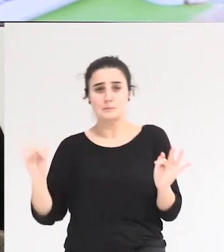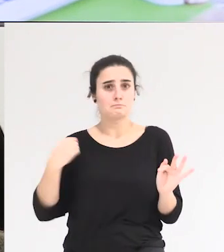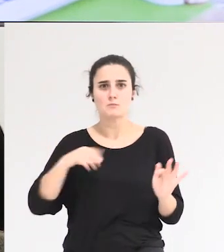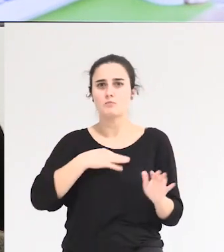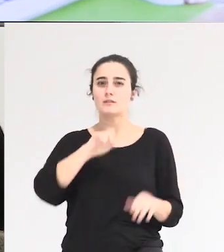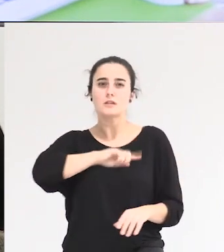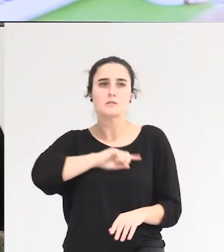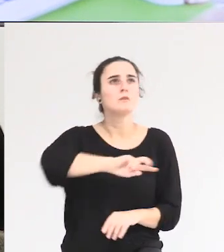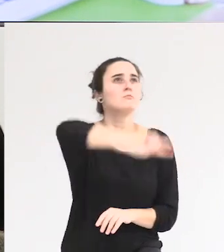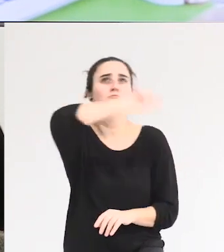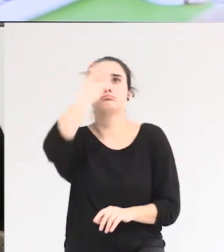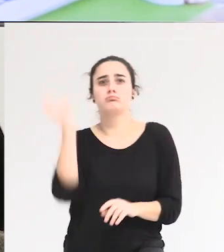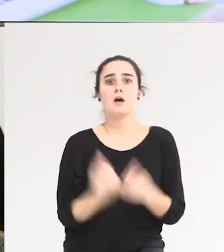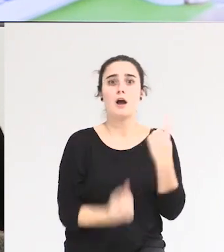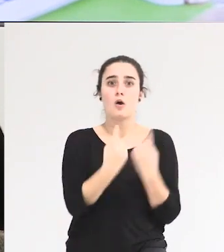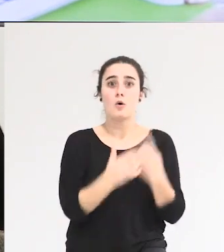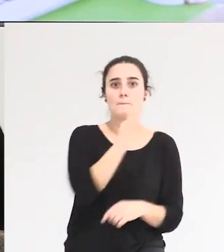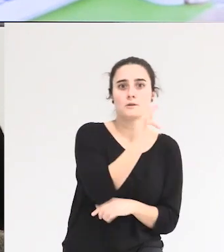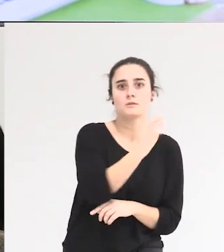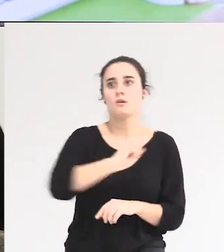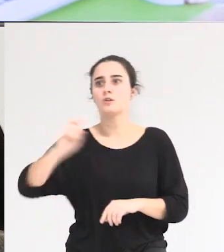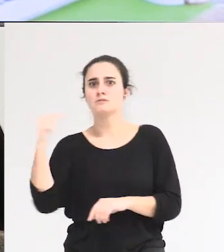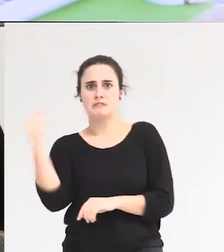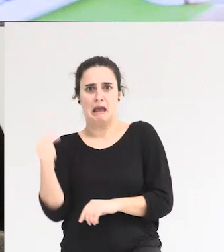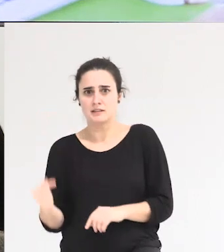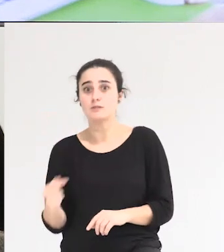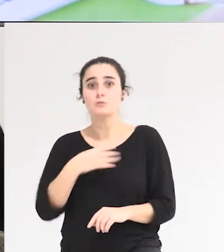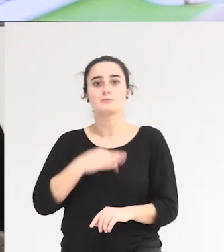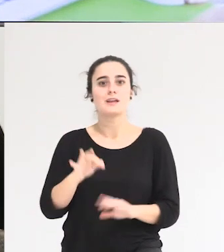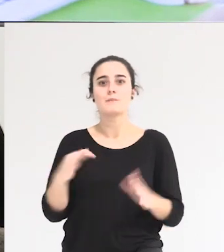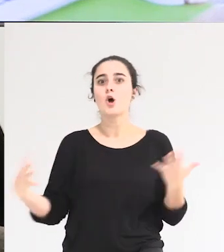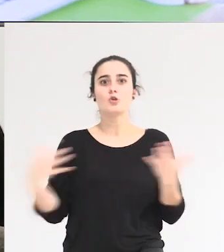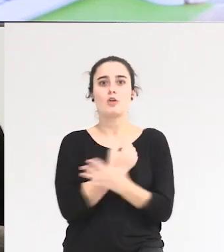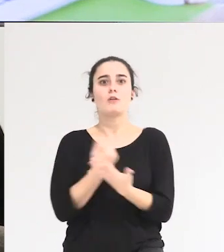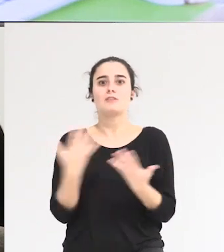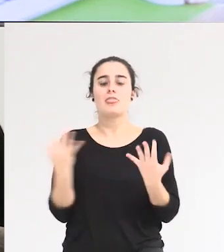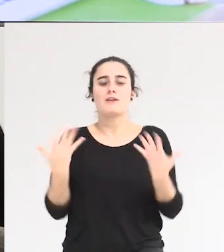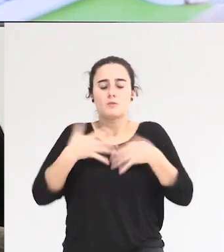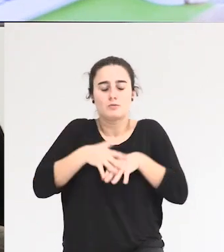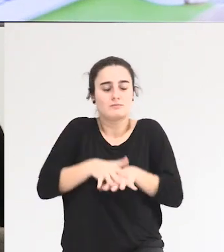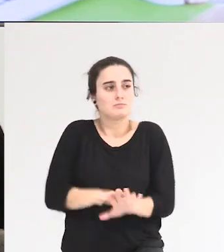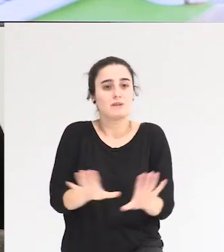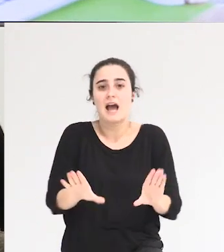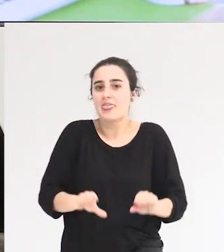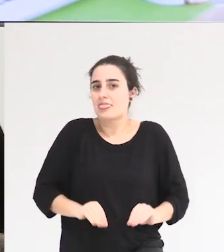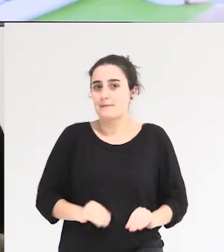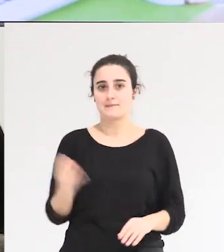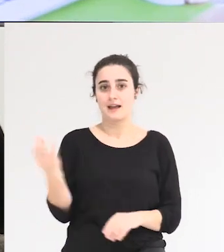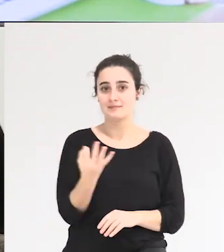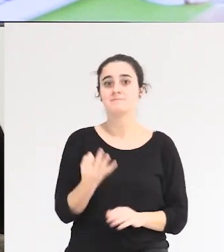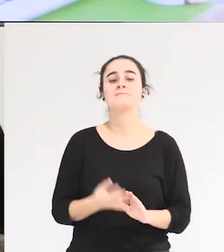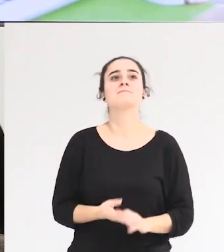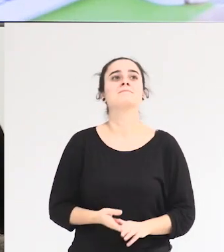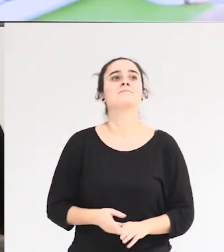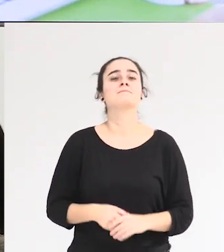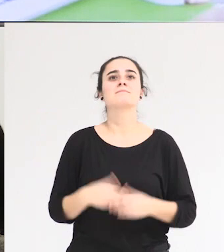ba, gauza batzuk direla onak, beste batzuk direla txarrak, eta danak besarkatu behar direla, nolabait danak onartu behar direla, ez da? Eta kurioso